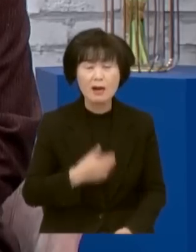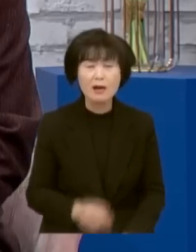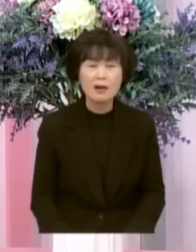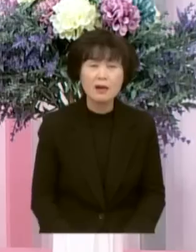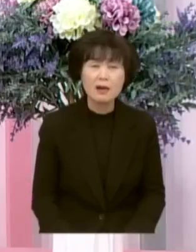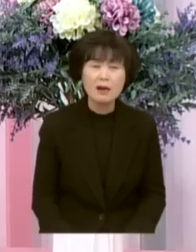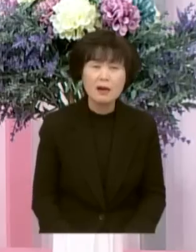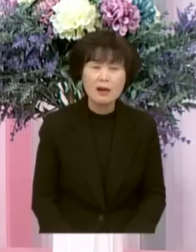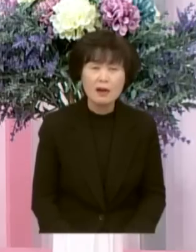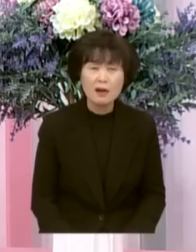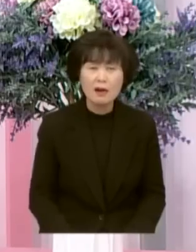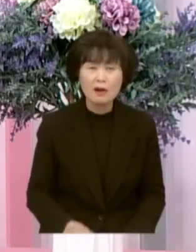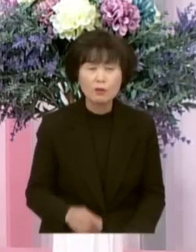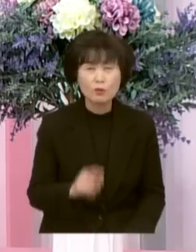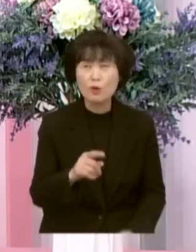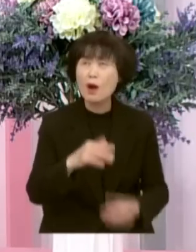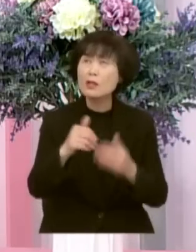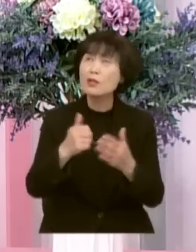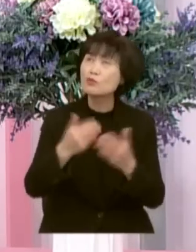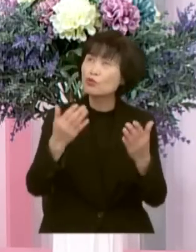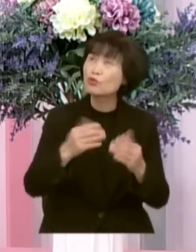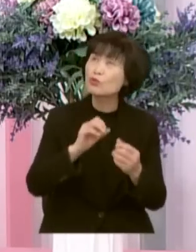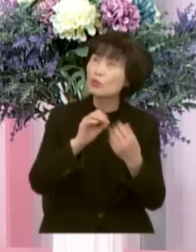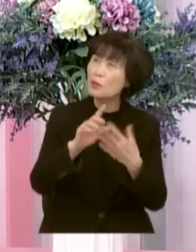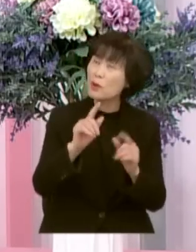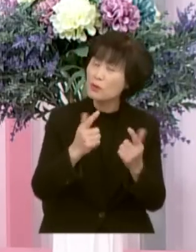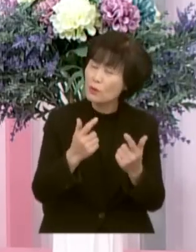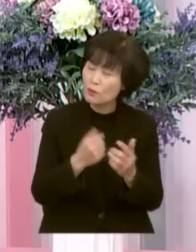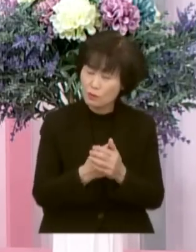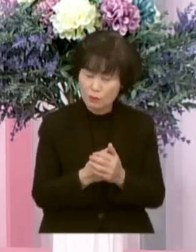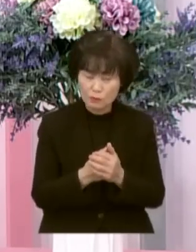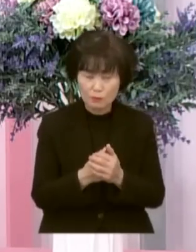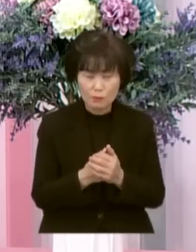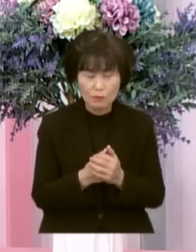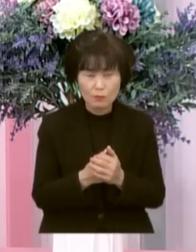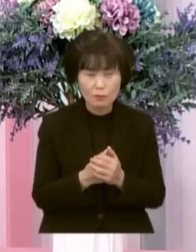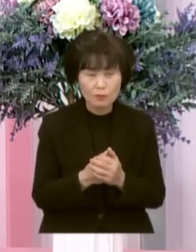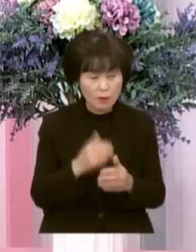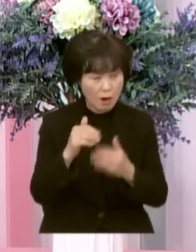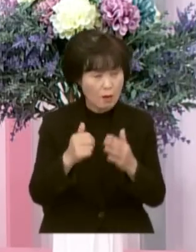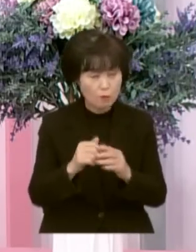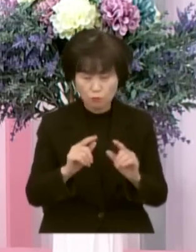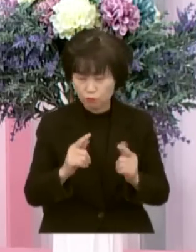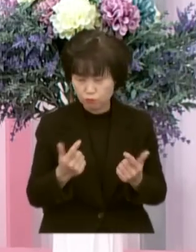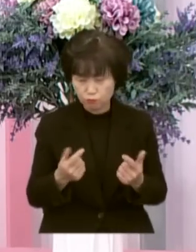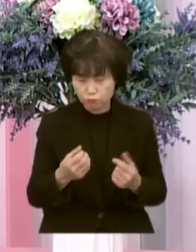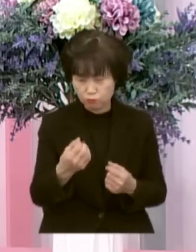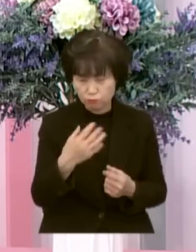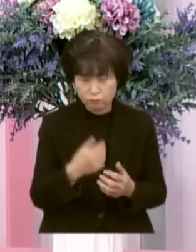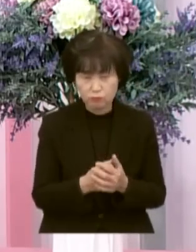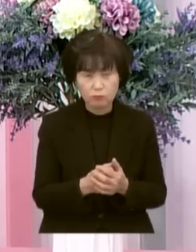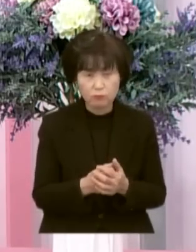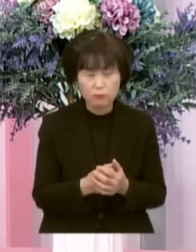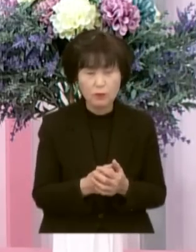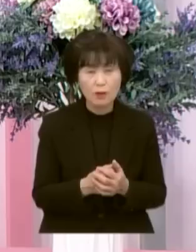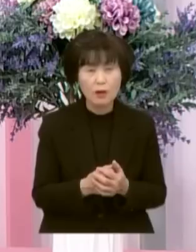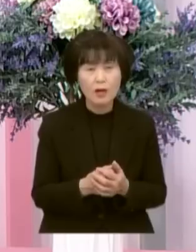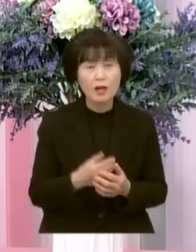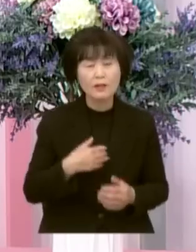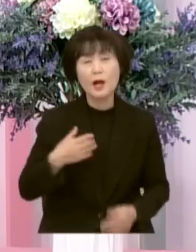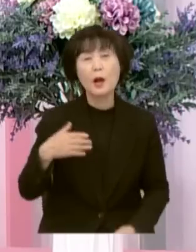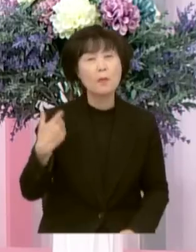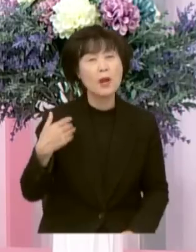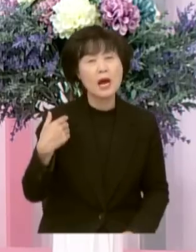거야. 그러니까요. 그거 딱 응답인데 그거. 근데 아니라 그러시는 거잖아요. 예. 근데 못